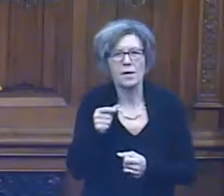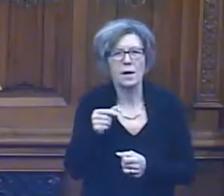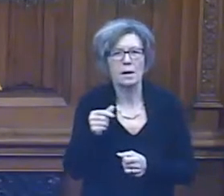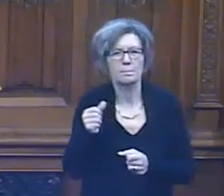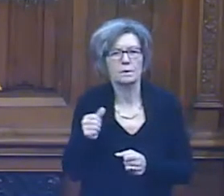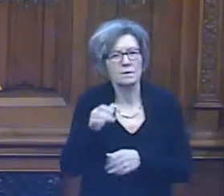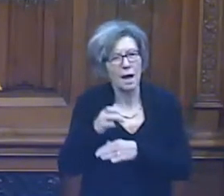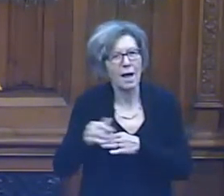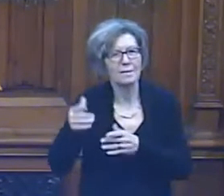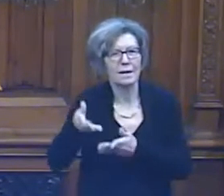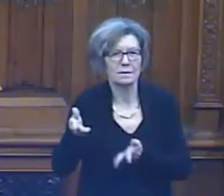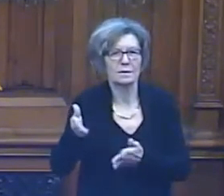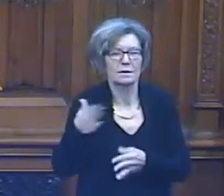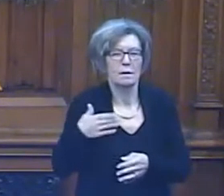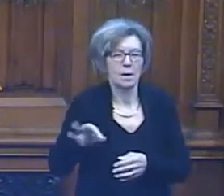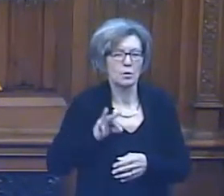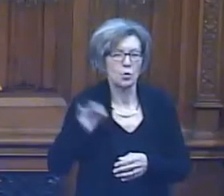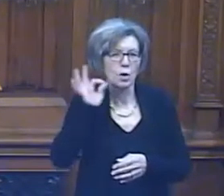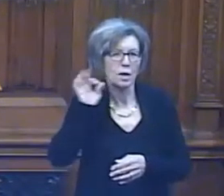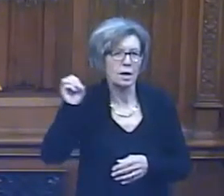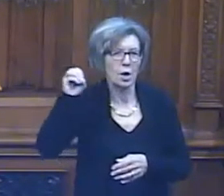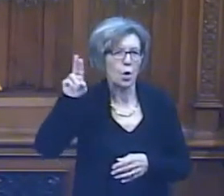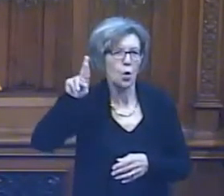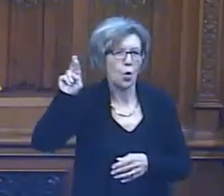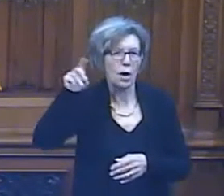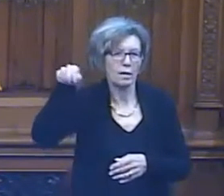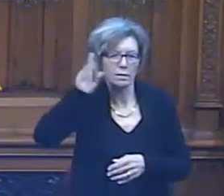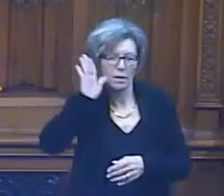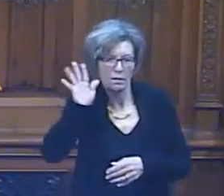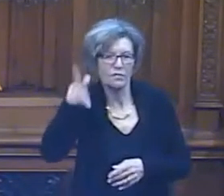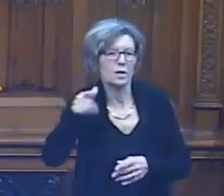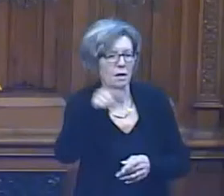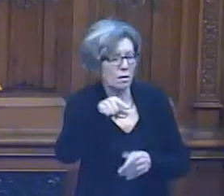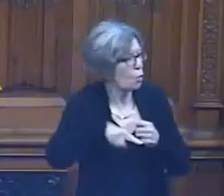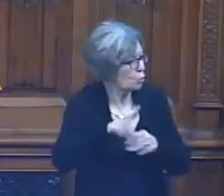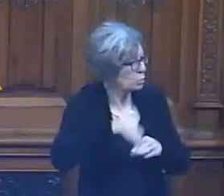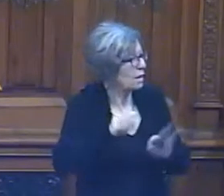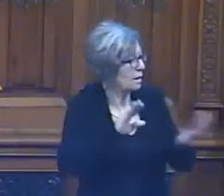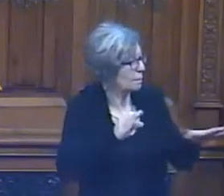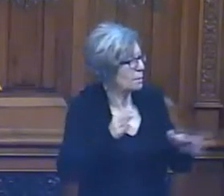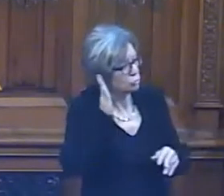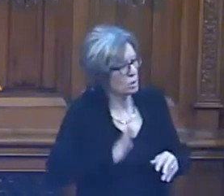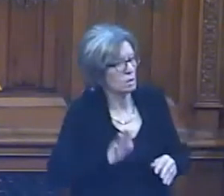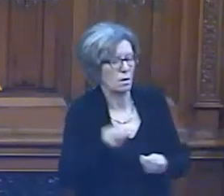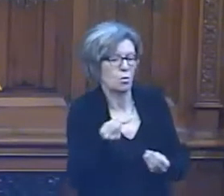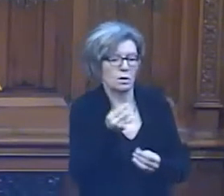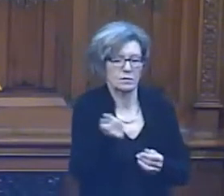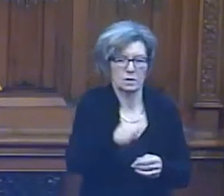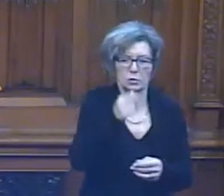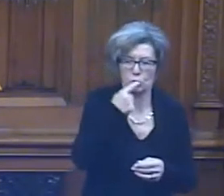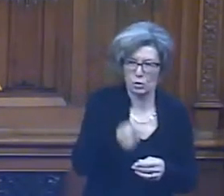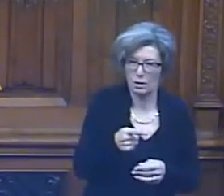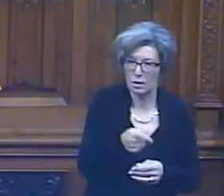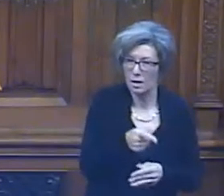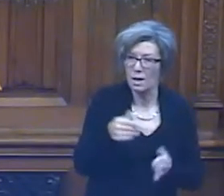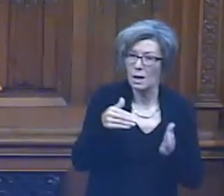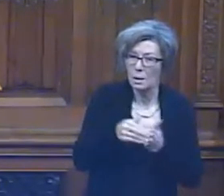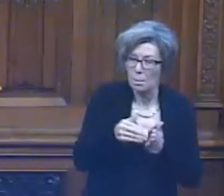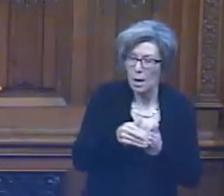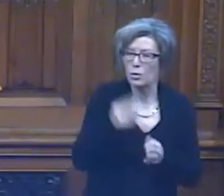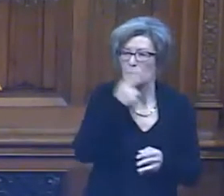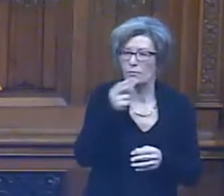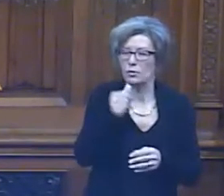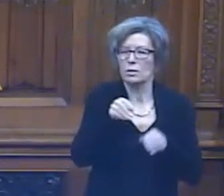Kollege Markus Ornig wird da auch aus unternehmerischer Sicht da noch später drauf eingehen. Und natürlich brauchen wir